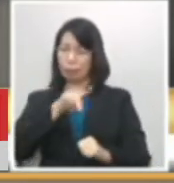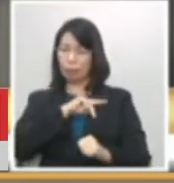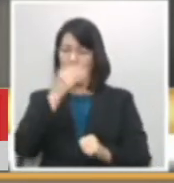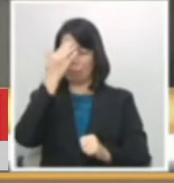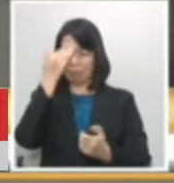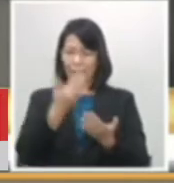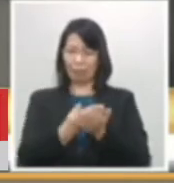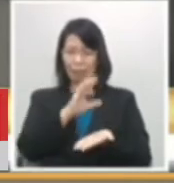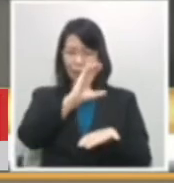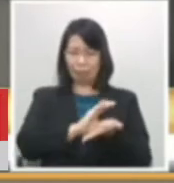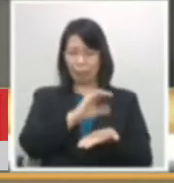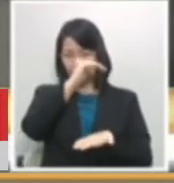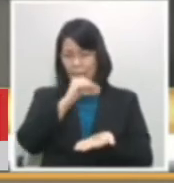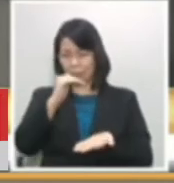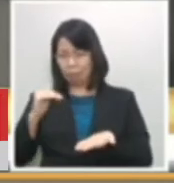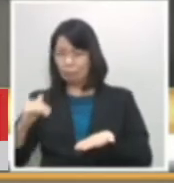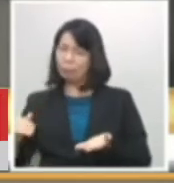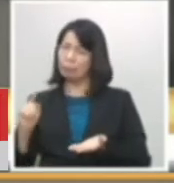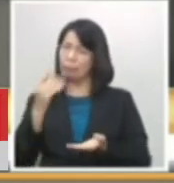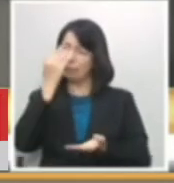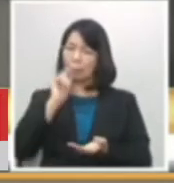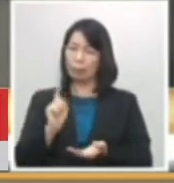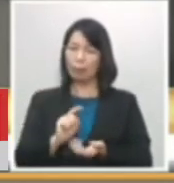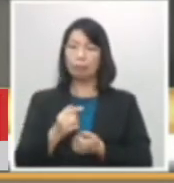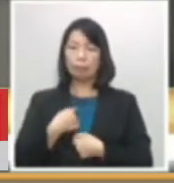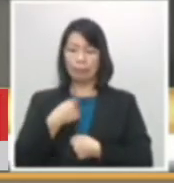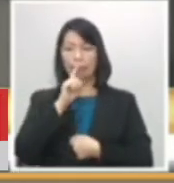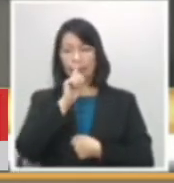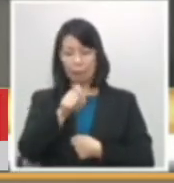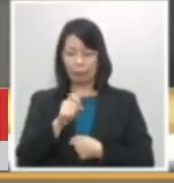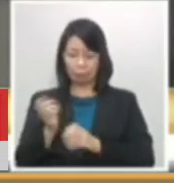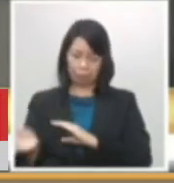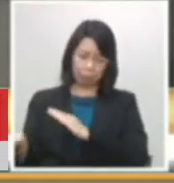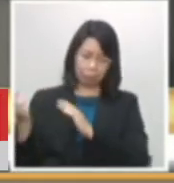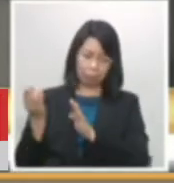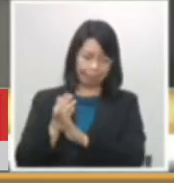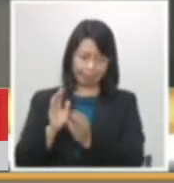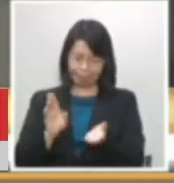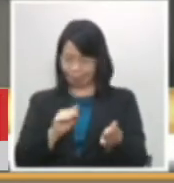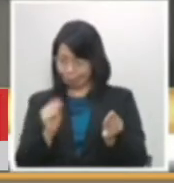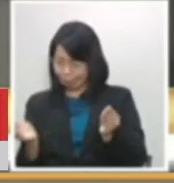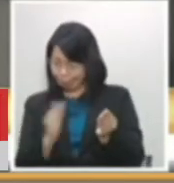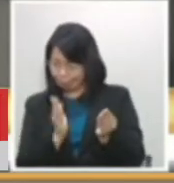เพราะพระศึกหมดหรือไงผมต้องย้อนกลับไปดูจำนวนพระสง